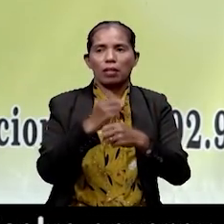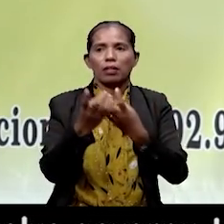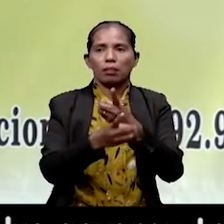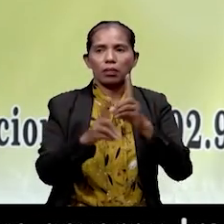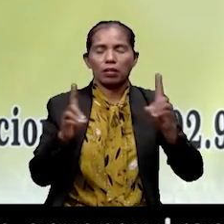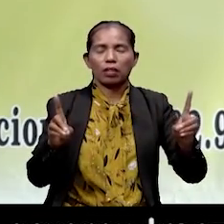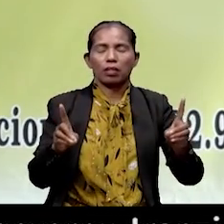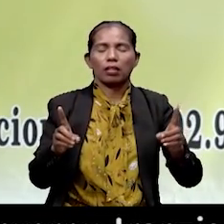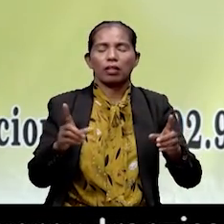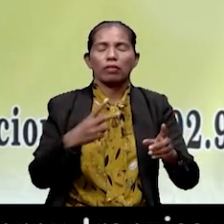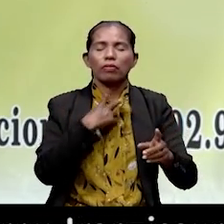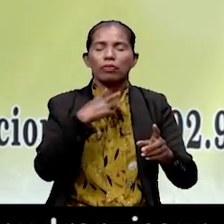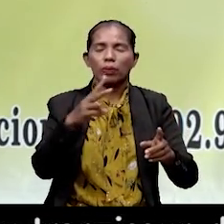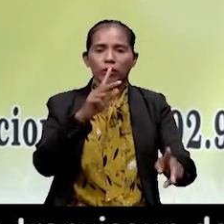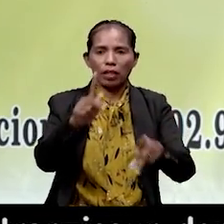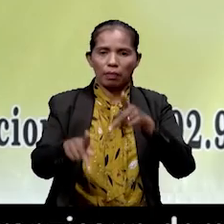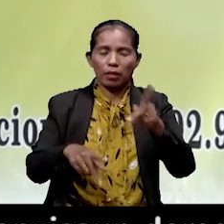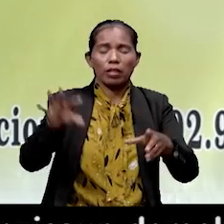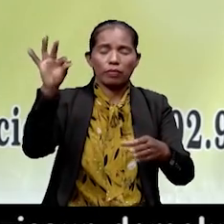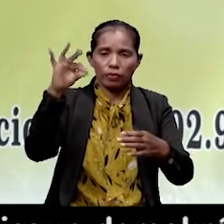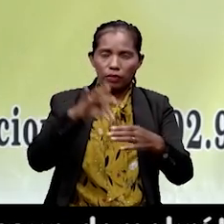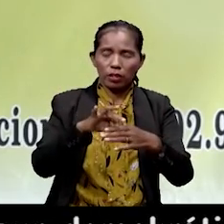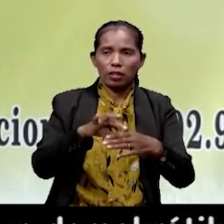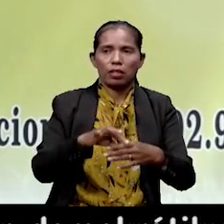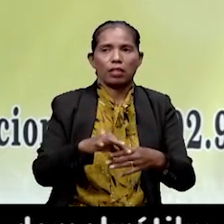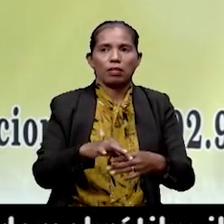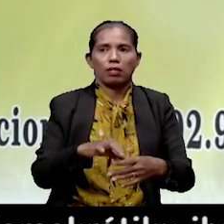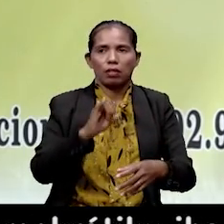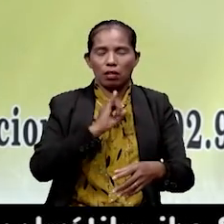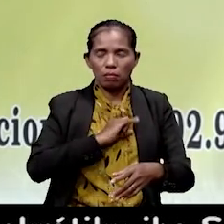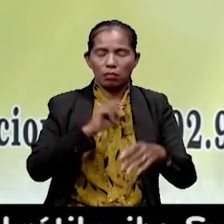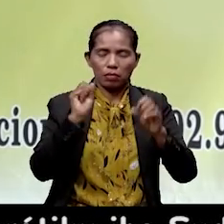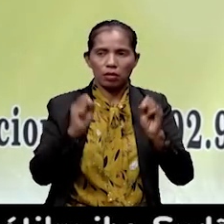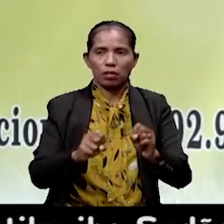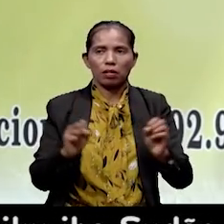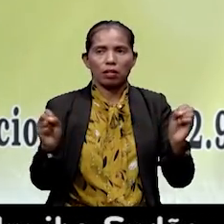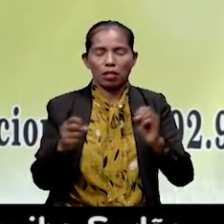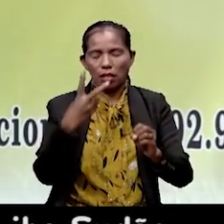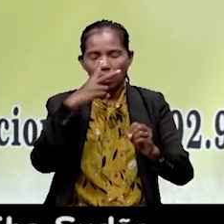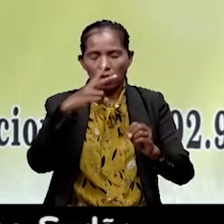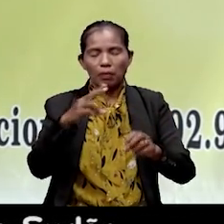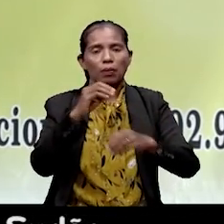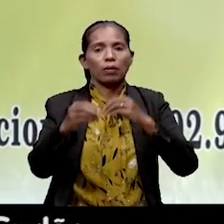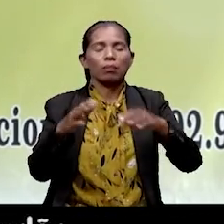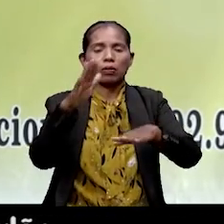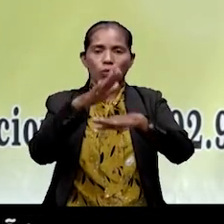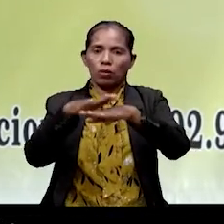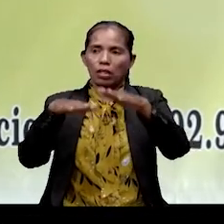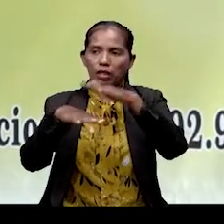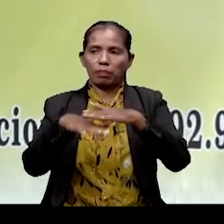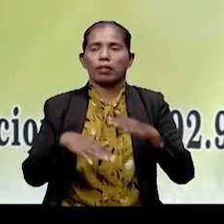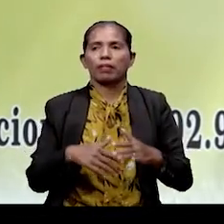liam povu ninia be ninia skola ne hau mos ila adere babuat ida tula lima ne.